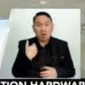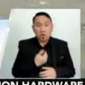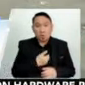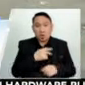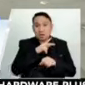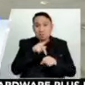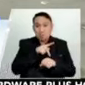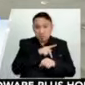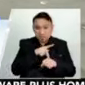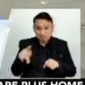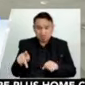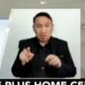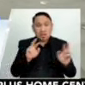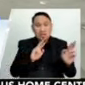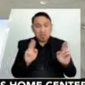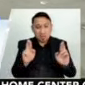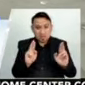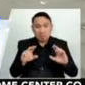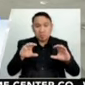po lahat ng classrooms po natin